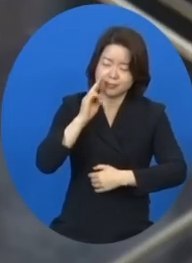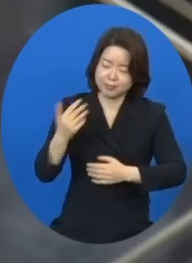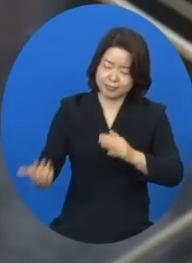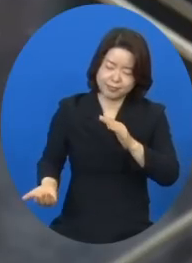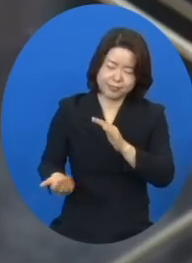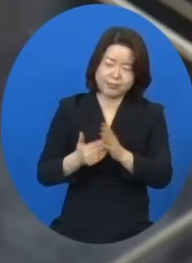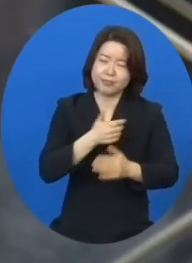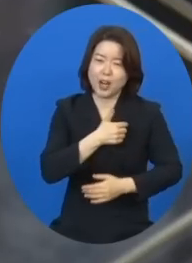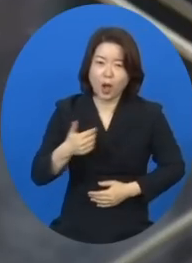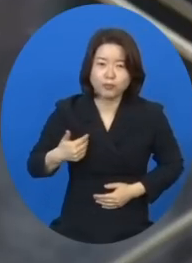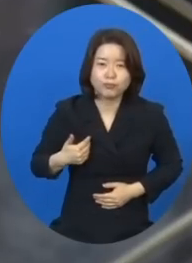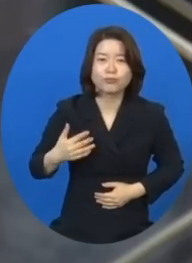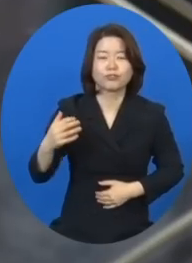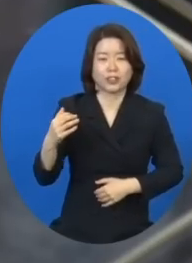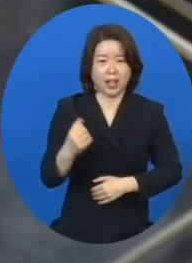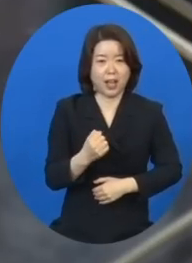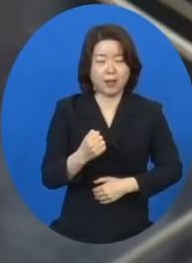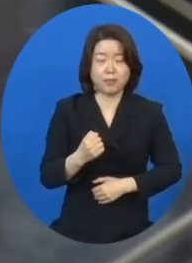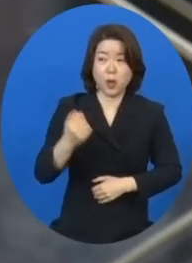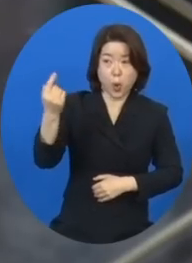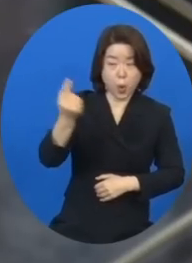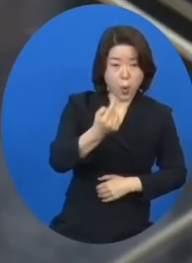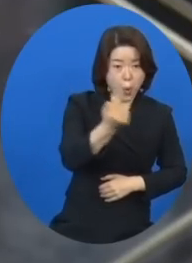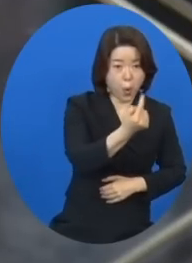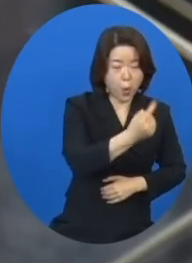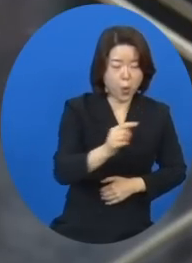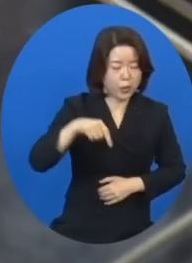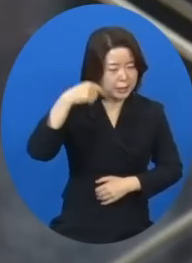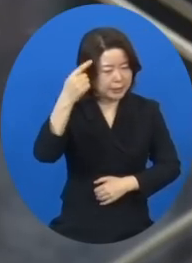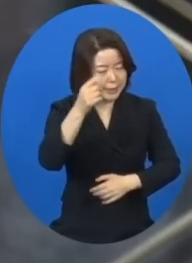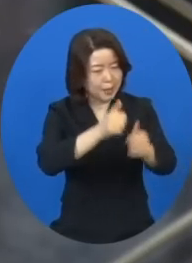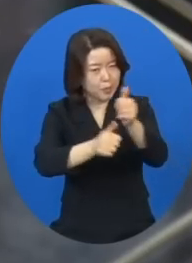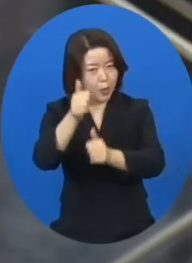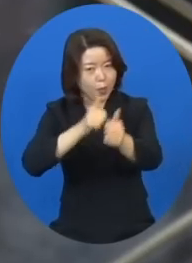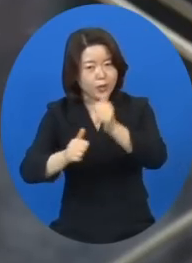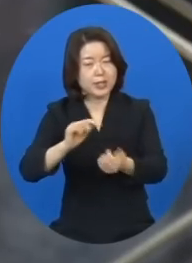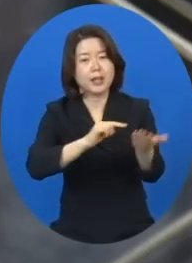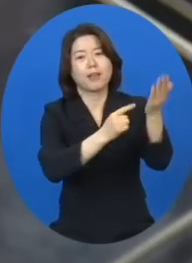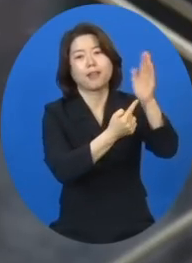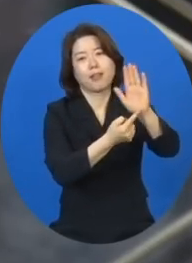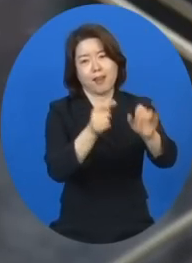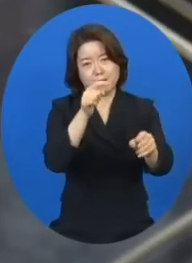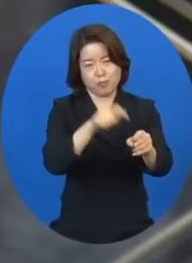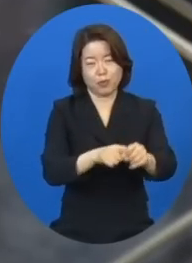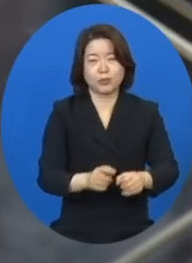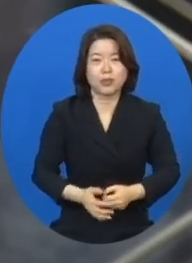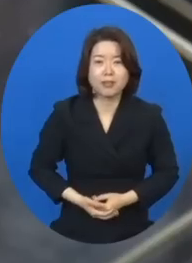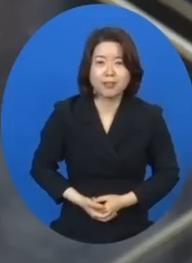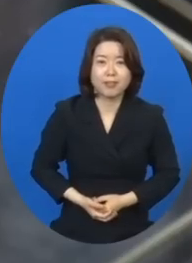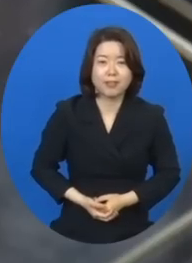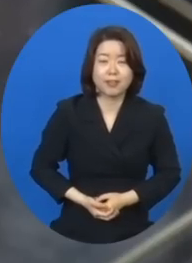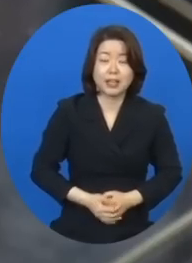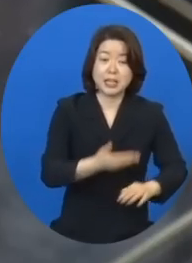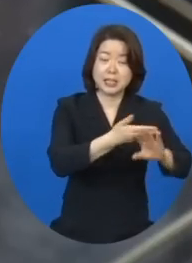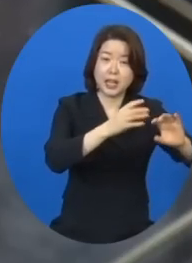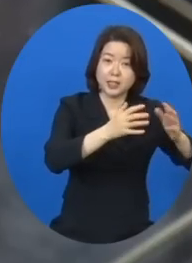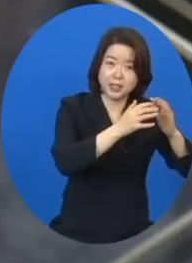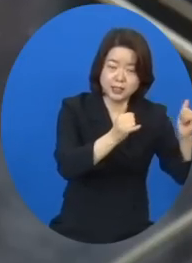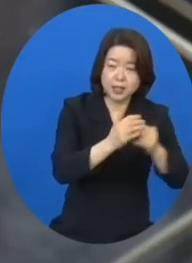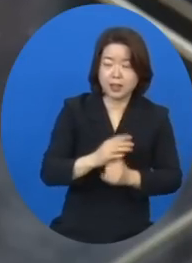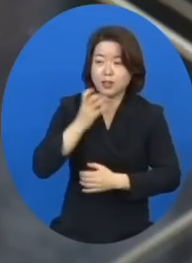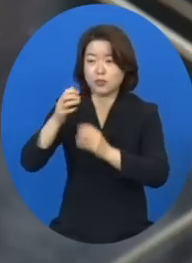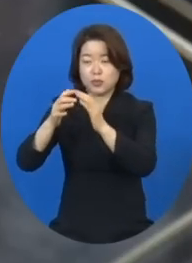풍성함을 오는 여러 세대에 나타내려 하심이라. 이방인과 유대인이 하나 된